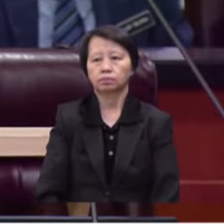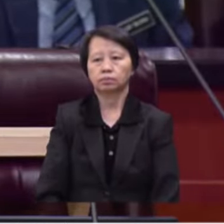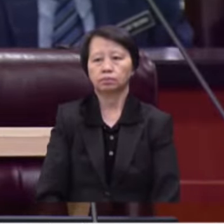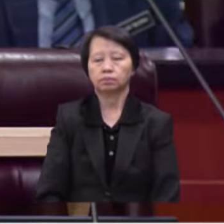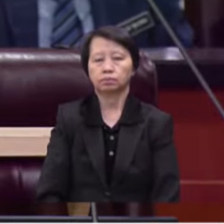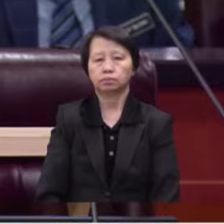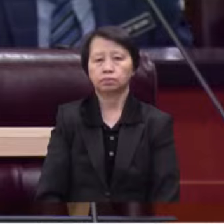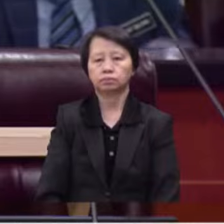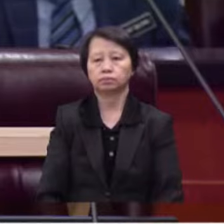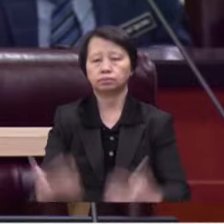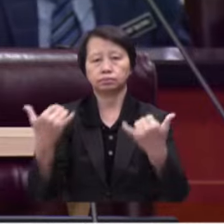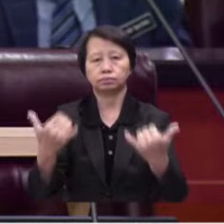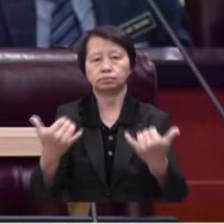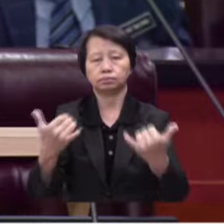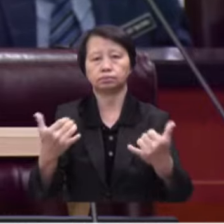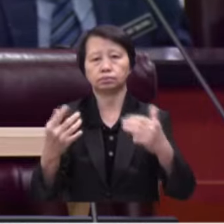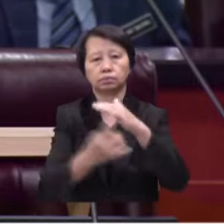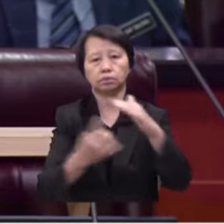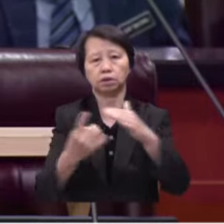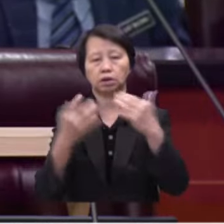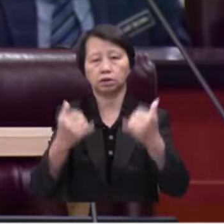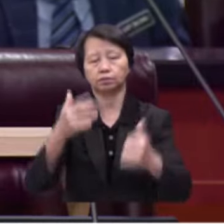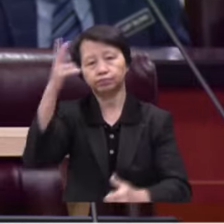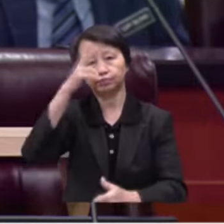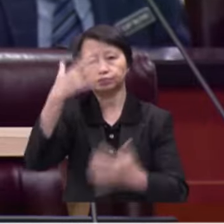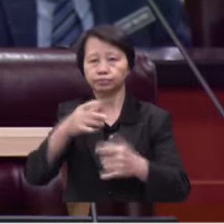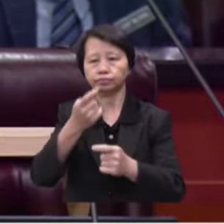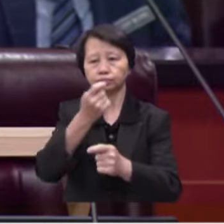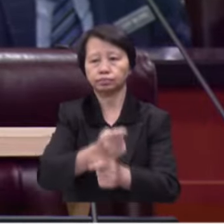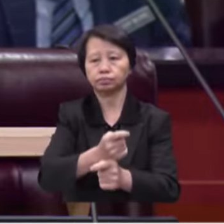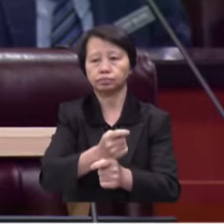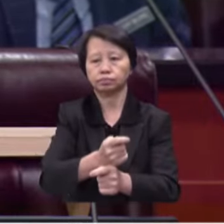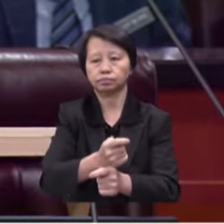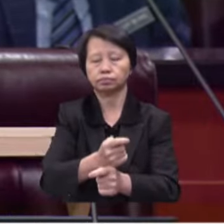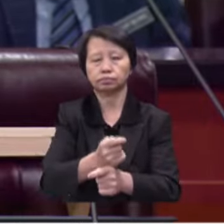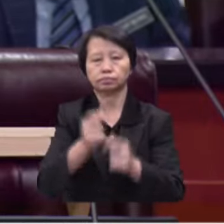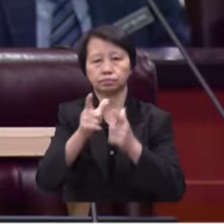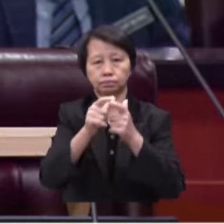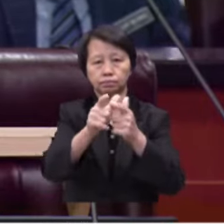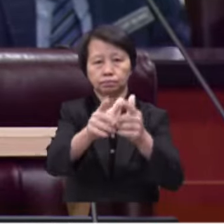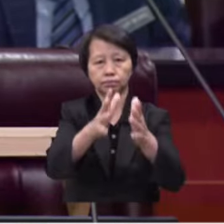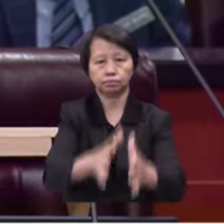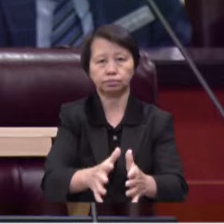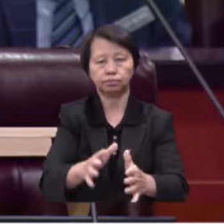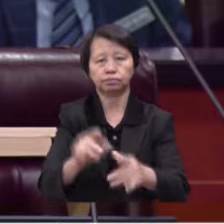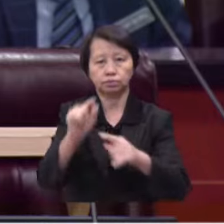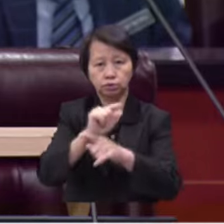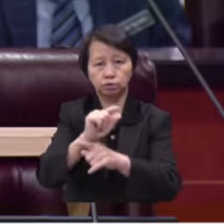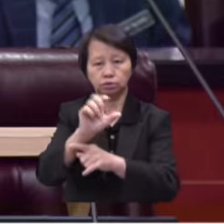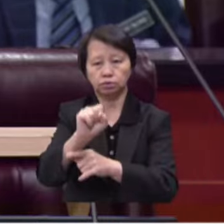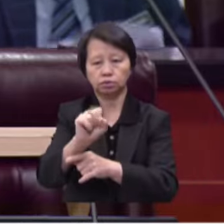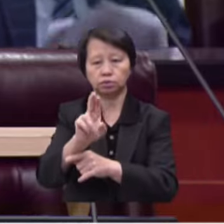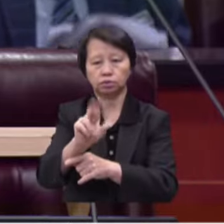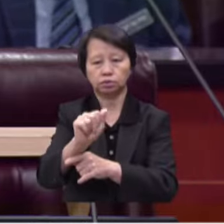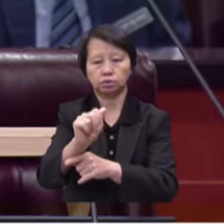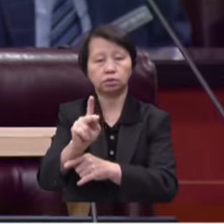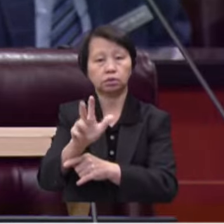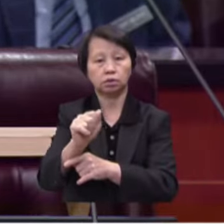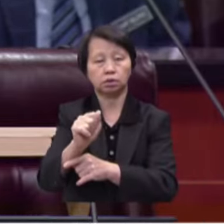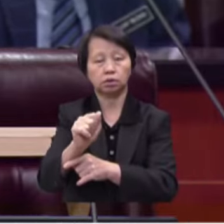pada ketika ini dasar dia ada kerajaan telah menetapkan bahwa pelarian dan permohonan Suaka adalah